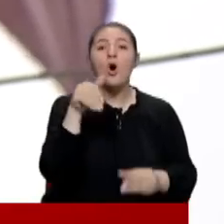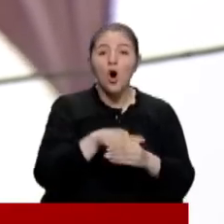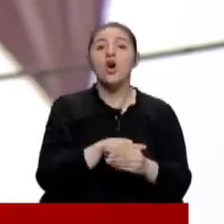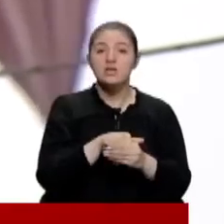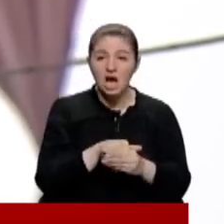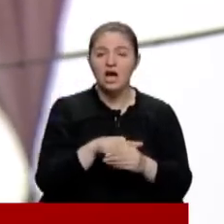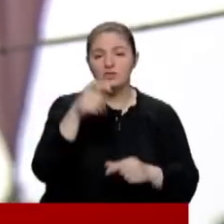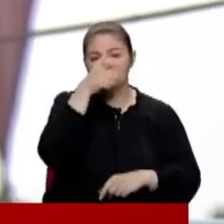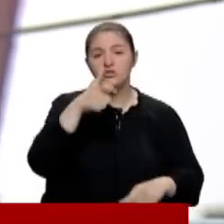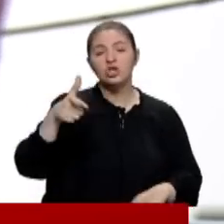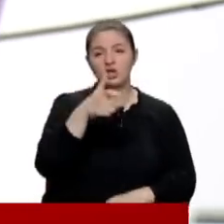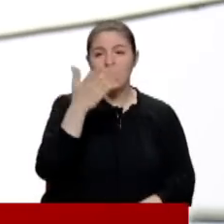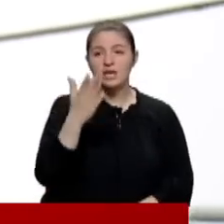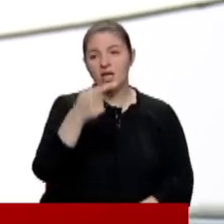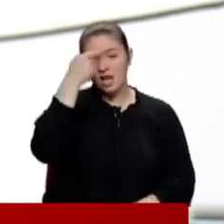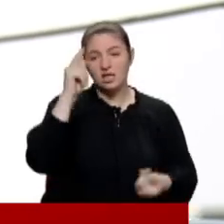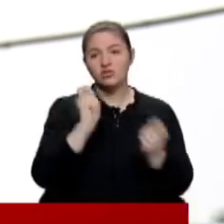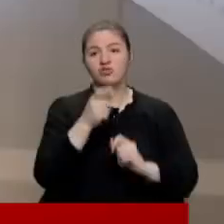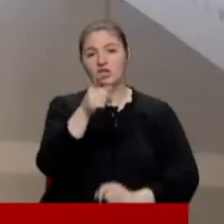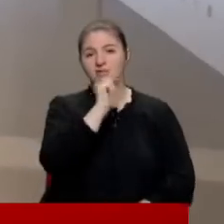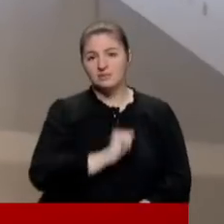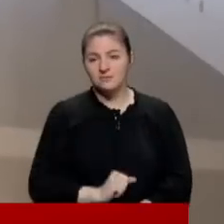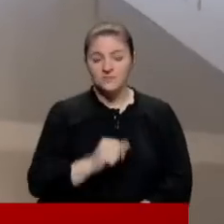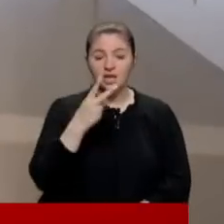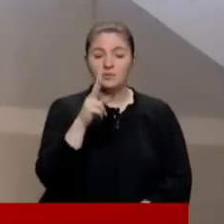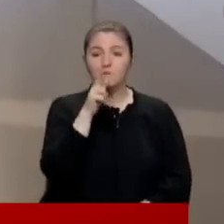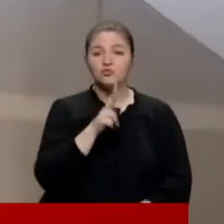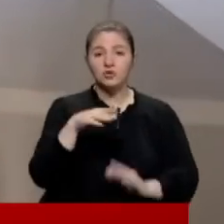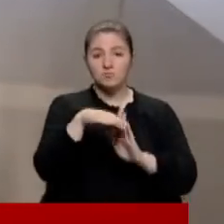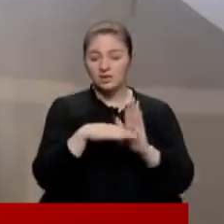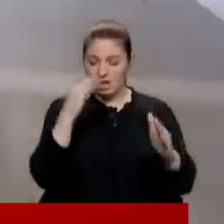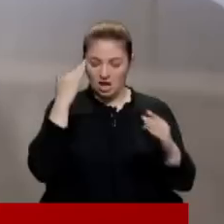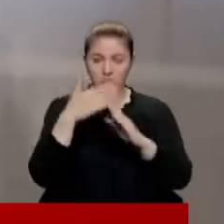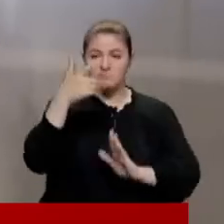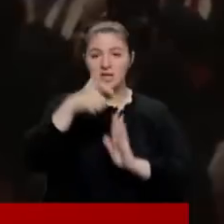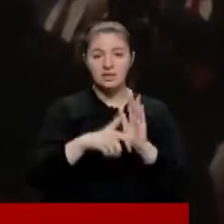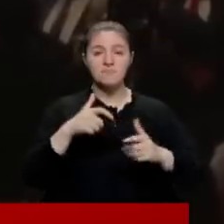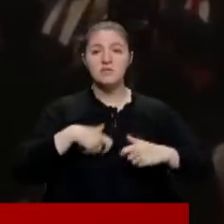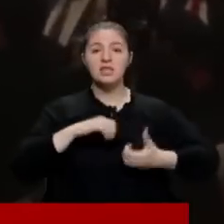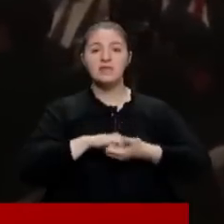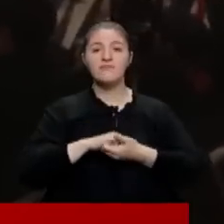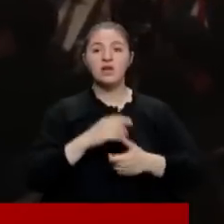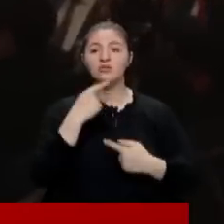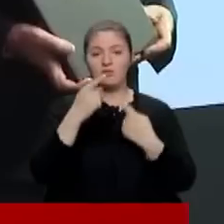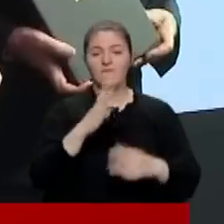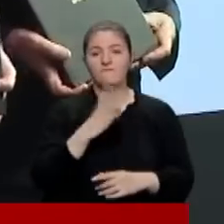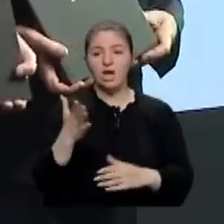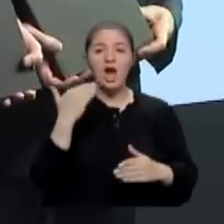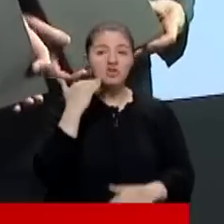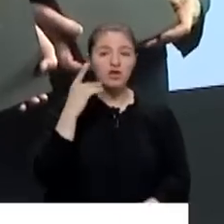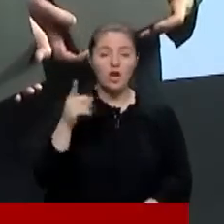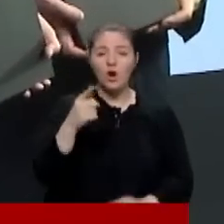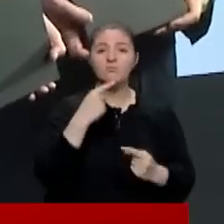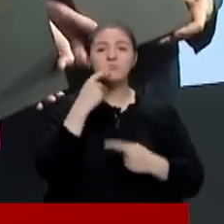oyla Türkiye'nin kaderini değişeceksiniz. 2300 maddelik mütabakat metninde Millet İttifakı'nın vaatleri var. Akşener